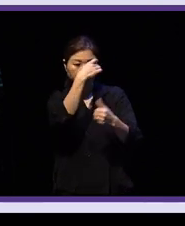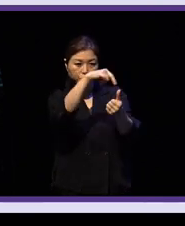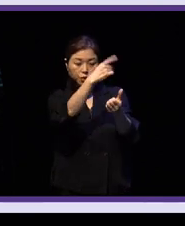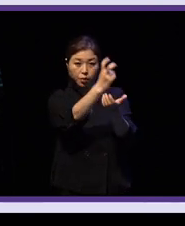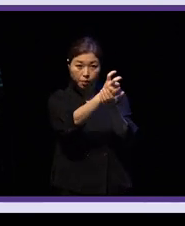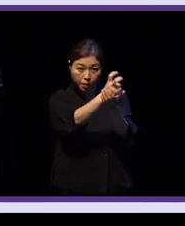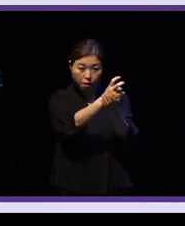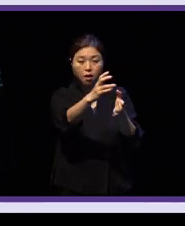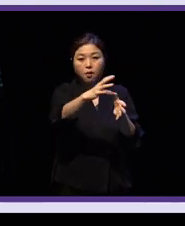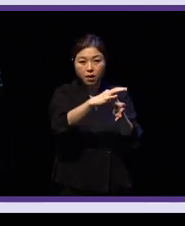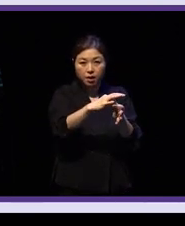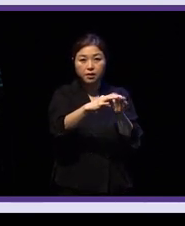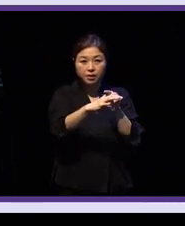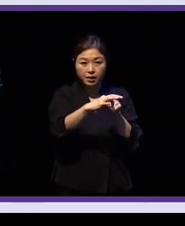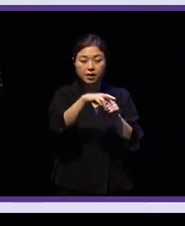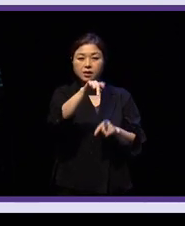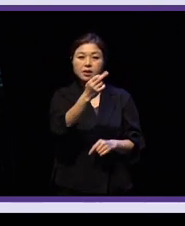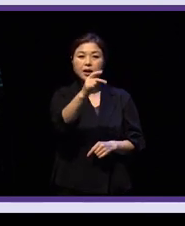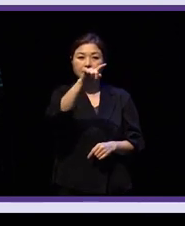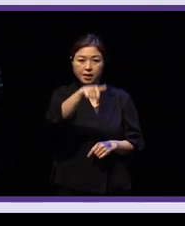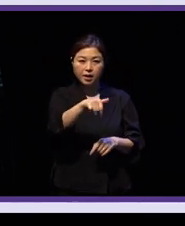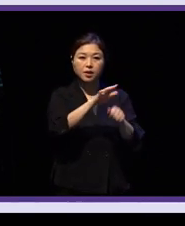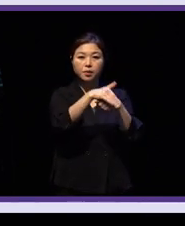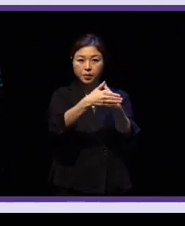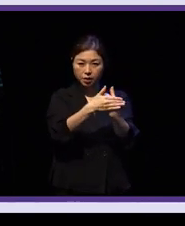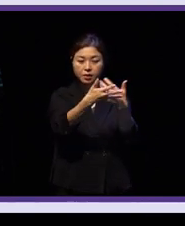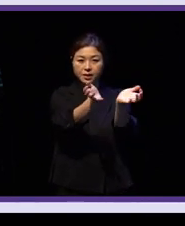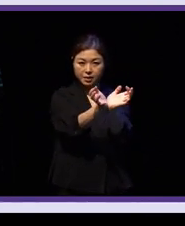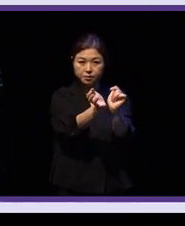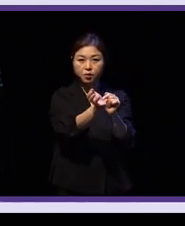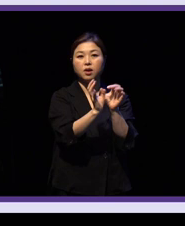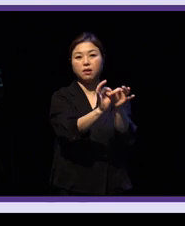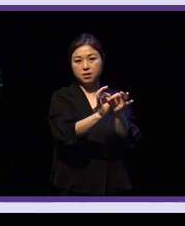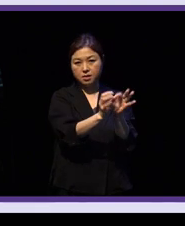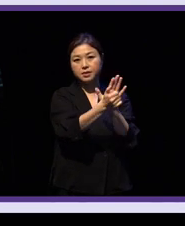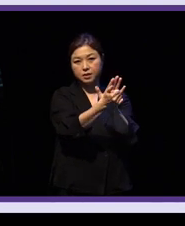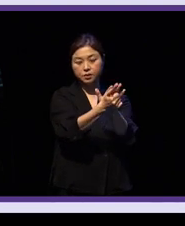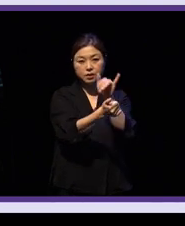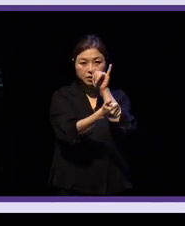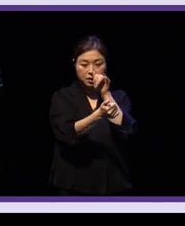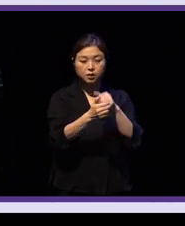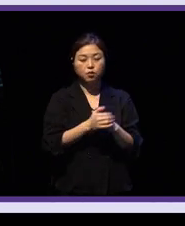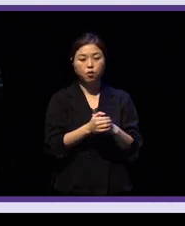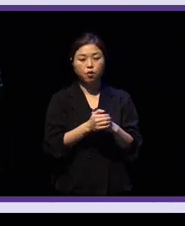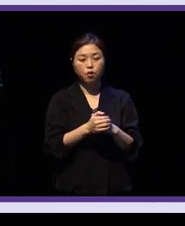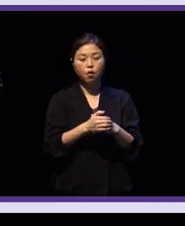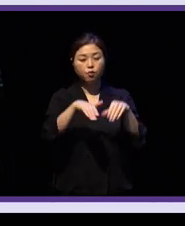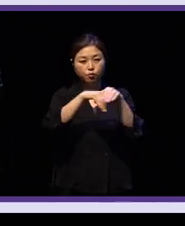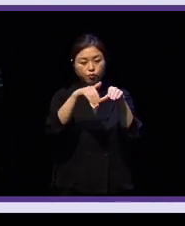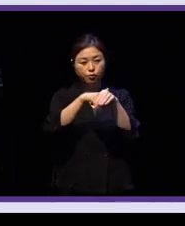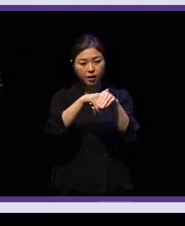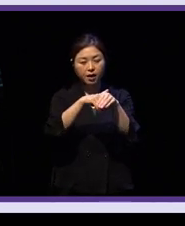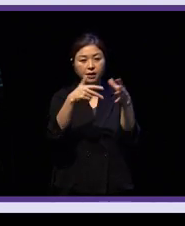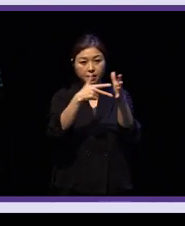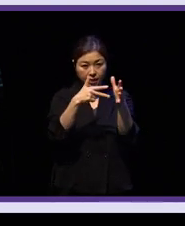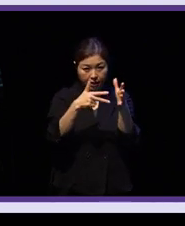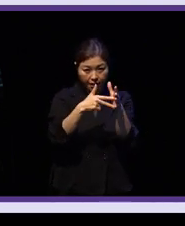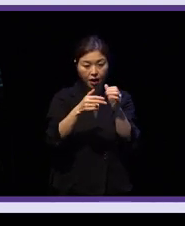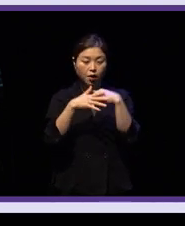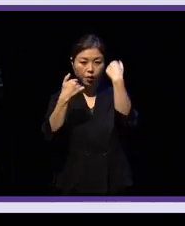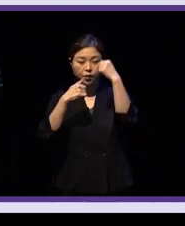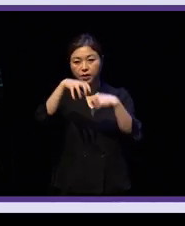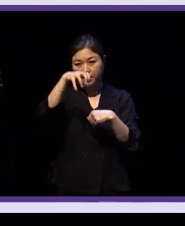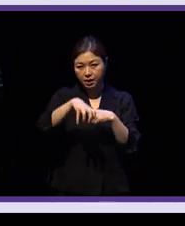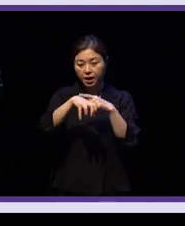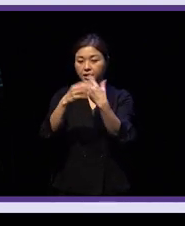대상으로 하고 있습니다 사냥 협력단 외에 민간예술단체 문화재단 공연장 전시장 출판사